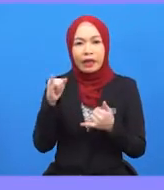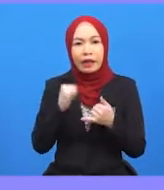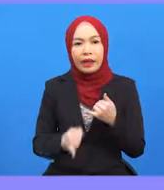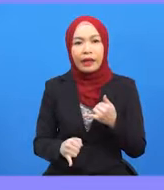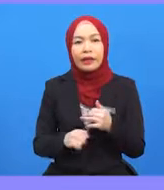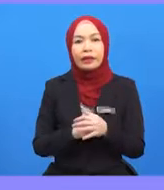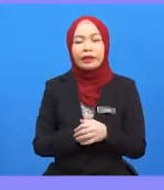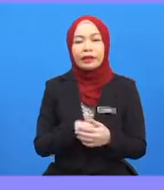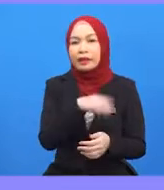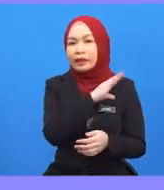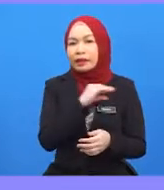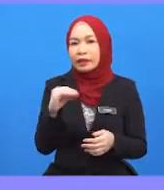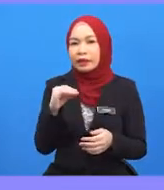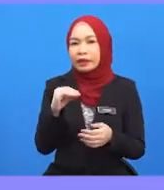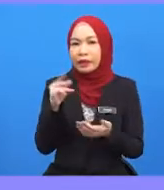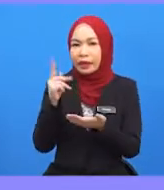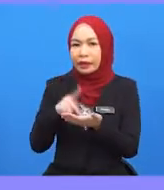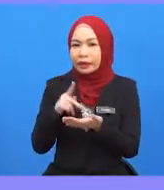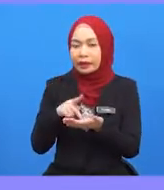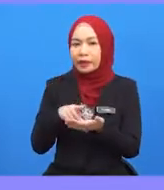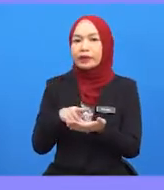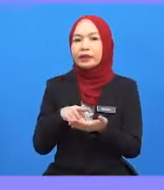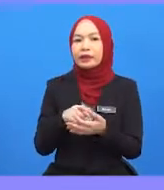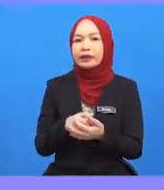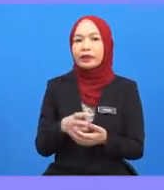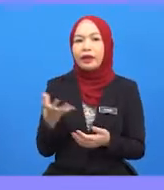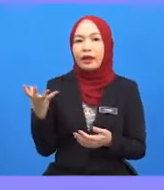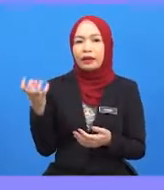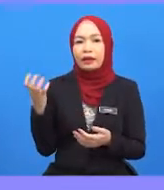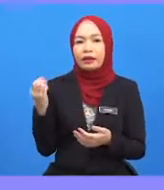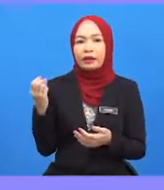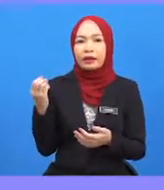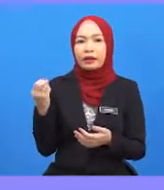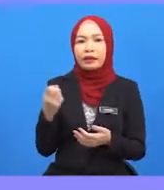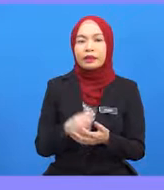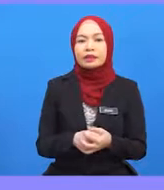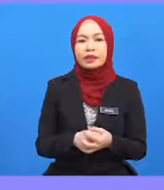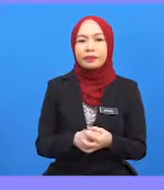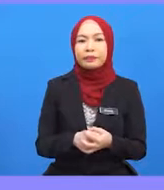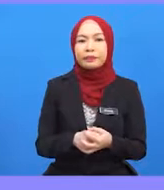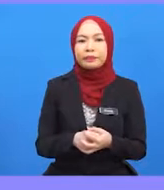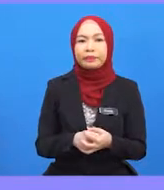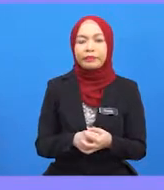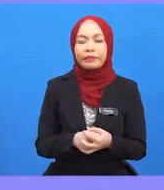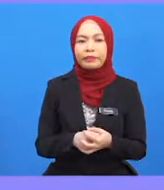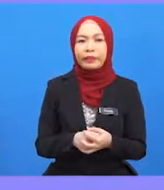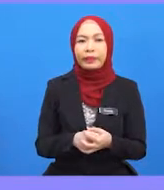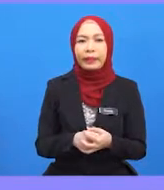Hitung isi padu kasar V cm padu asid nitrit yang diperlukan dalam pentitratan.